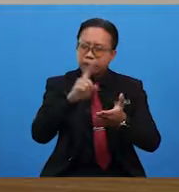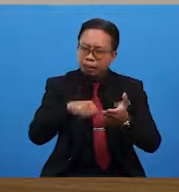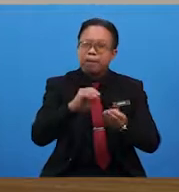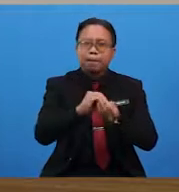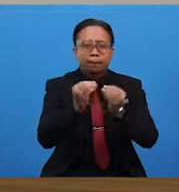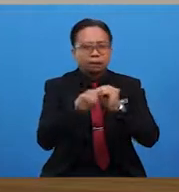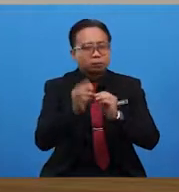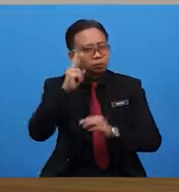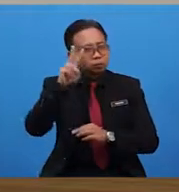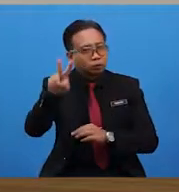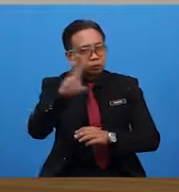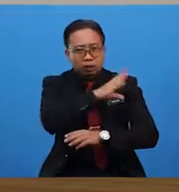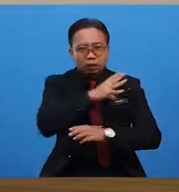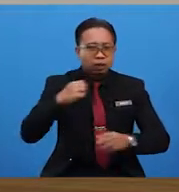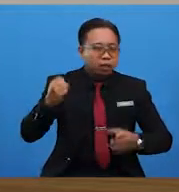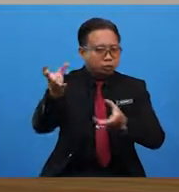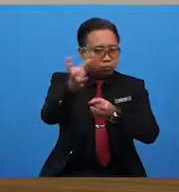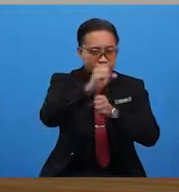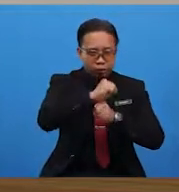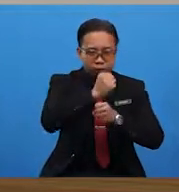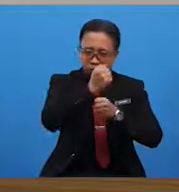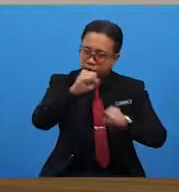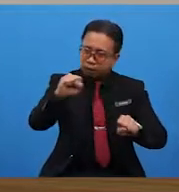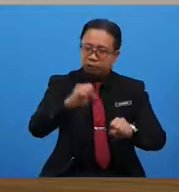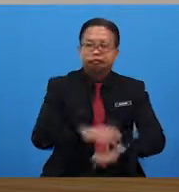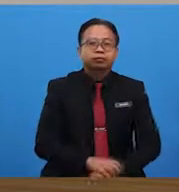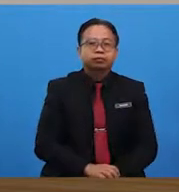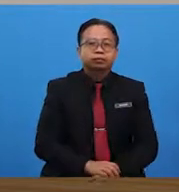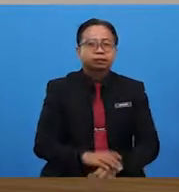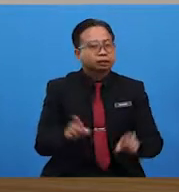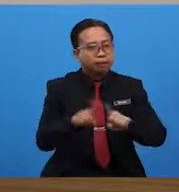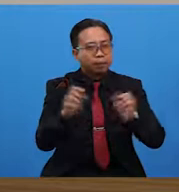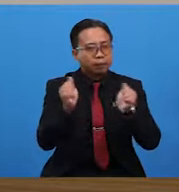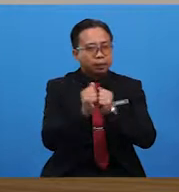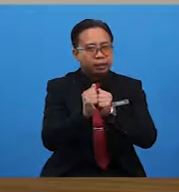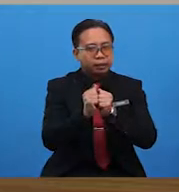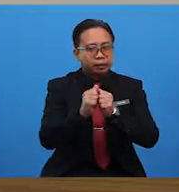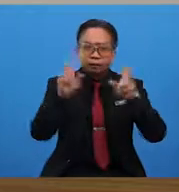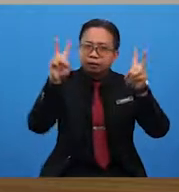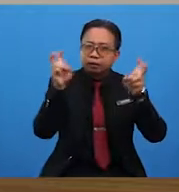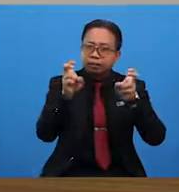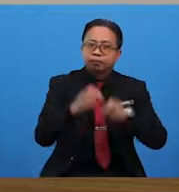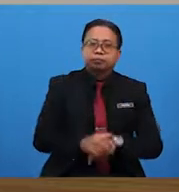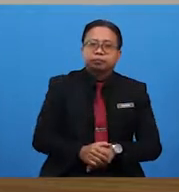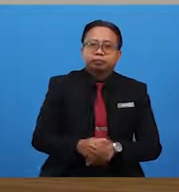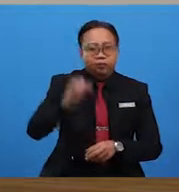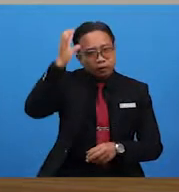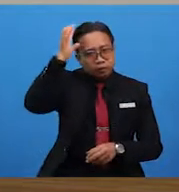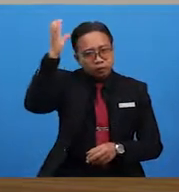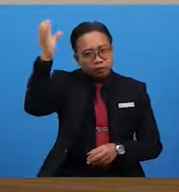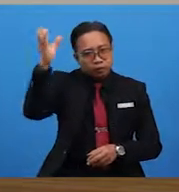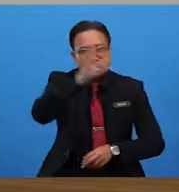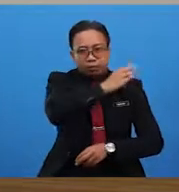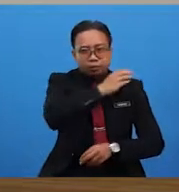dan rumusan penyelesaian sesuai dengan tema yang melibatkan ideal kos Hai Jaan